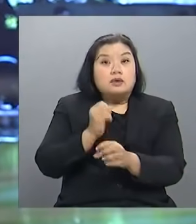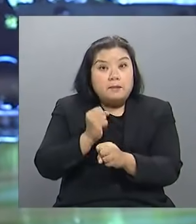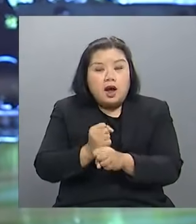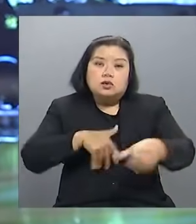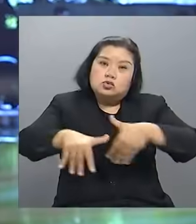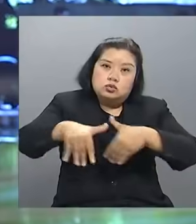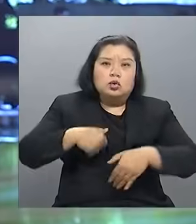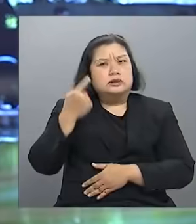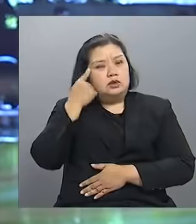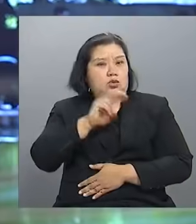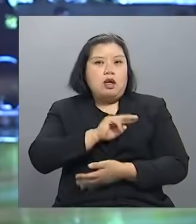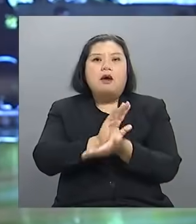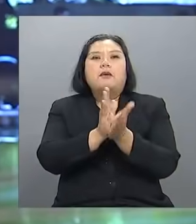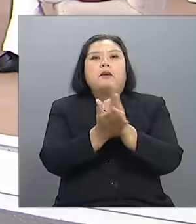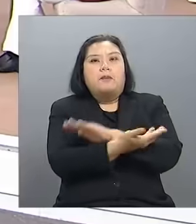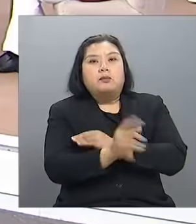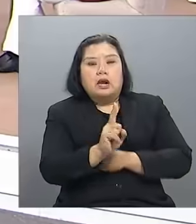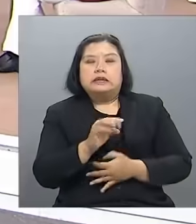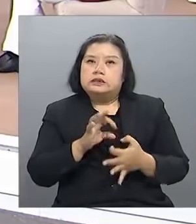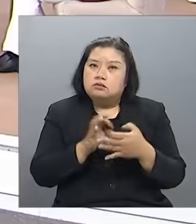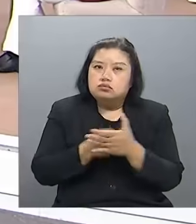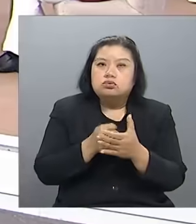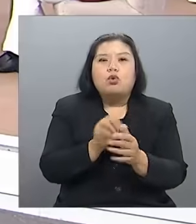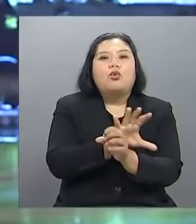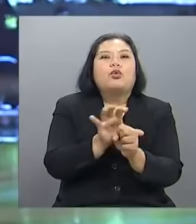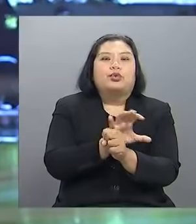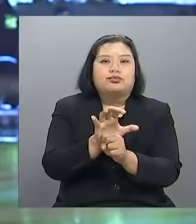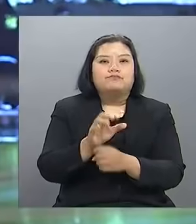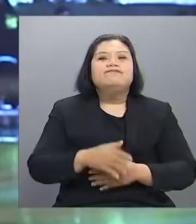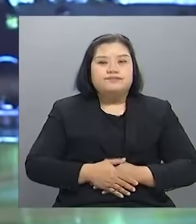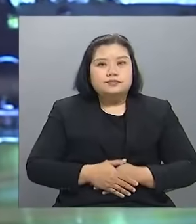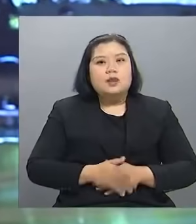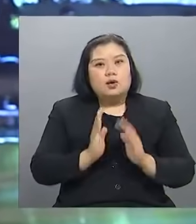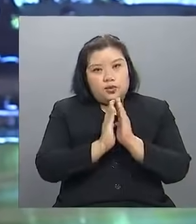นะคะเพื่อเผชิญกับโควิดอย่างปลอดภัยด้วย วันนี้ขอบคุณพี่ยุ้ยนะครับ ยินดีค่ะ สวัสดีครับ